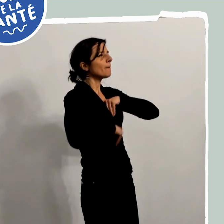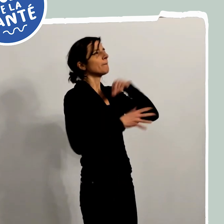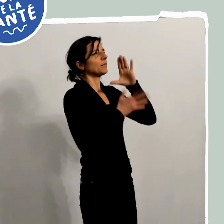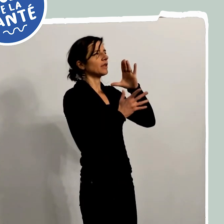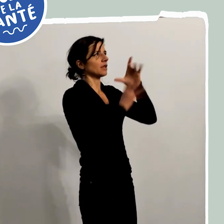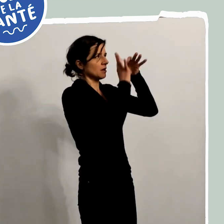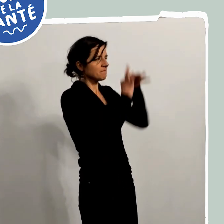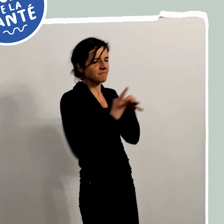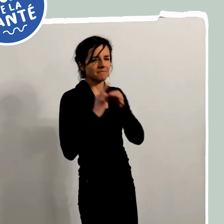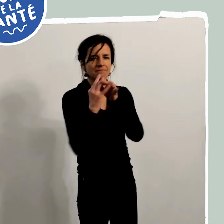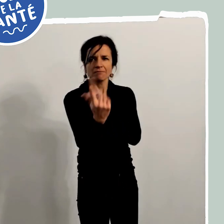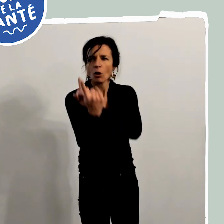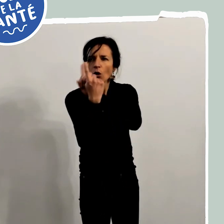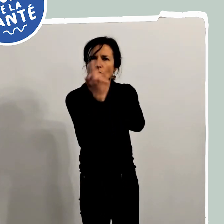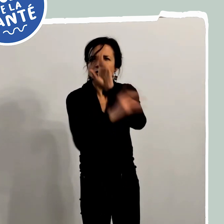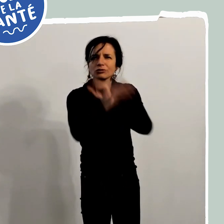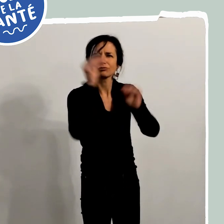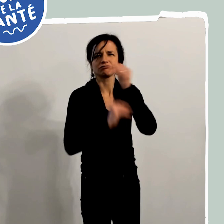évoluer.